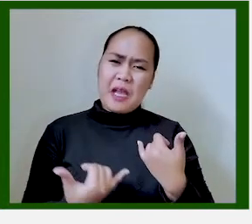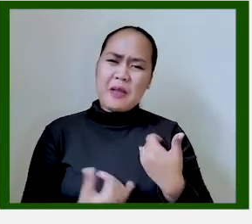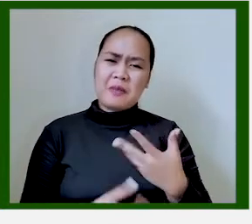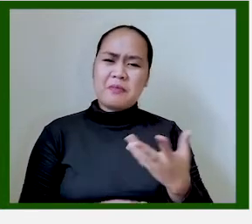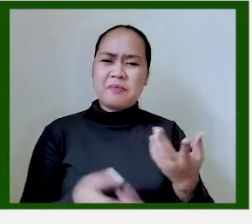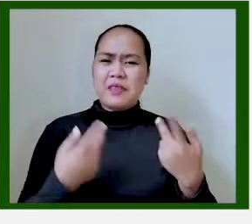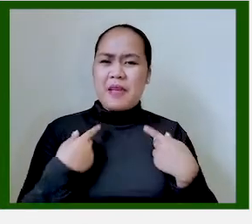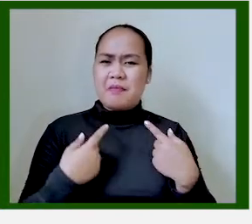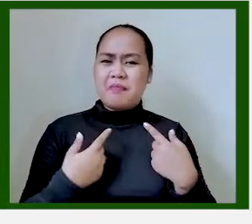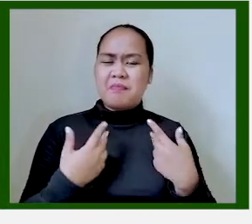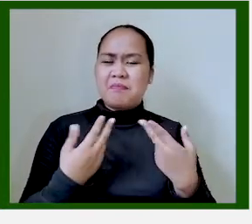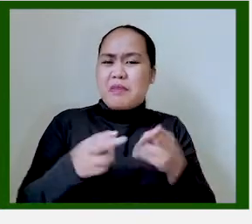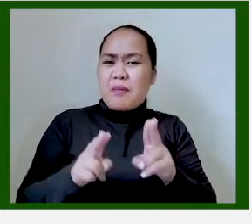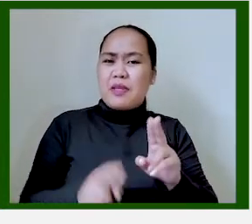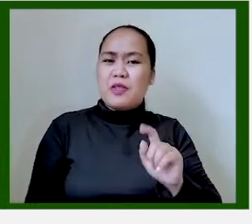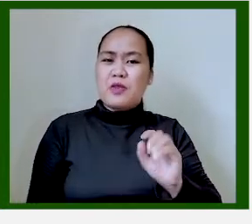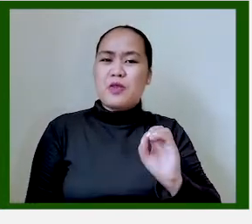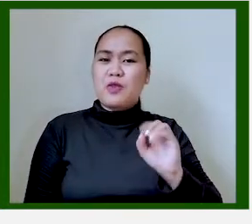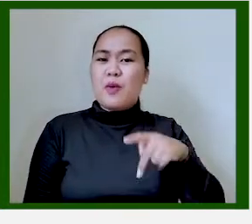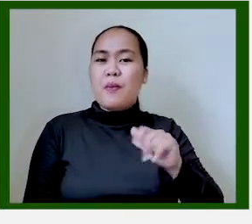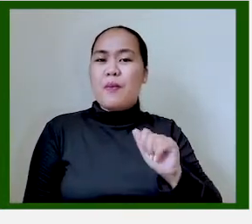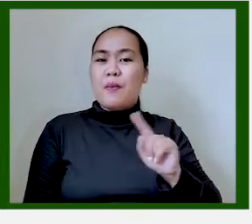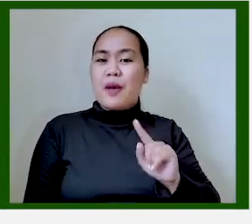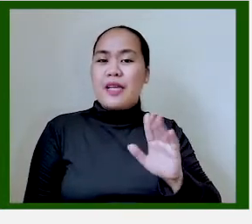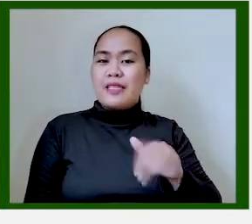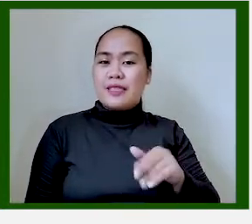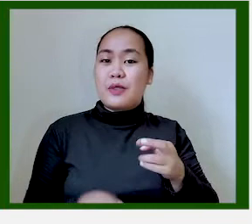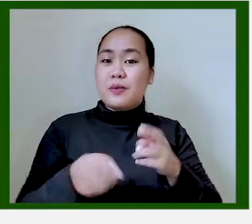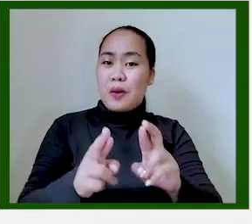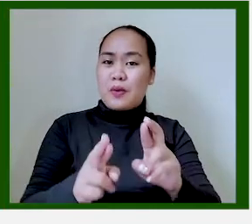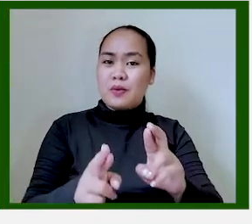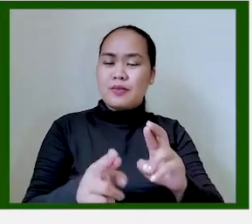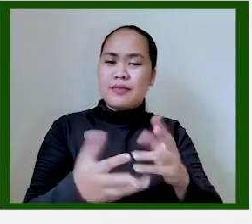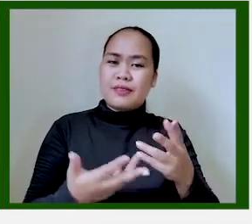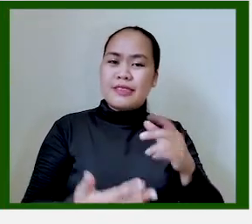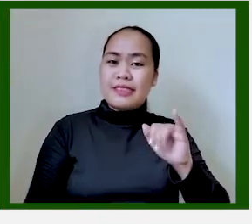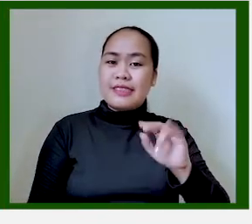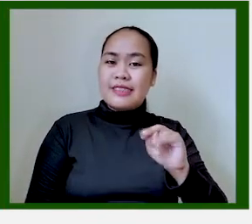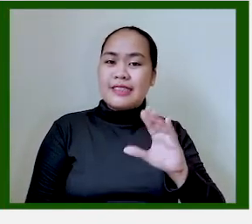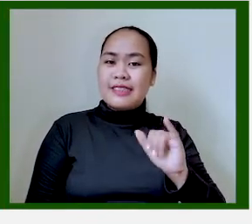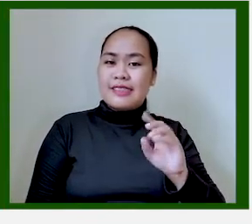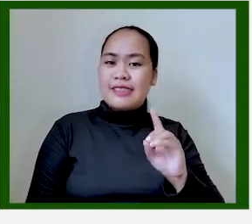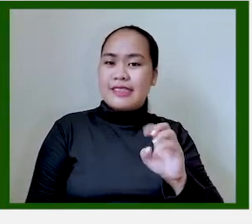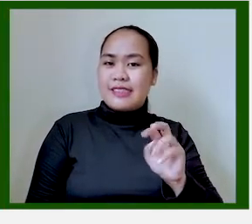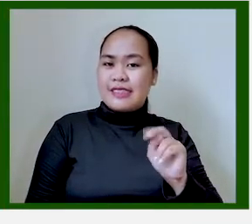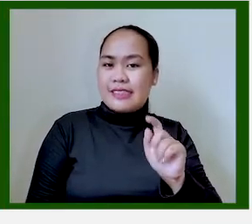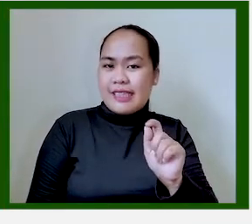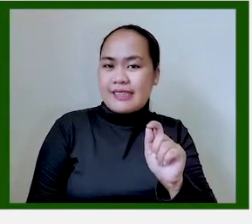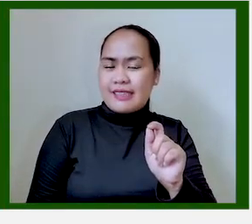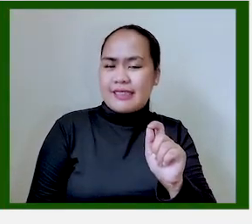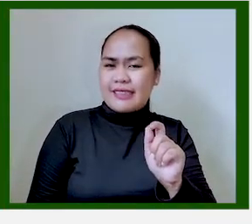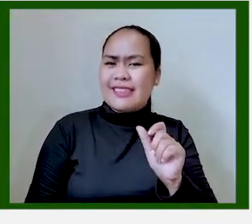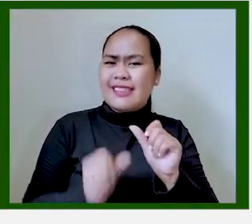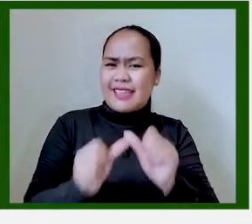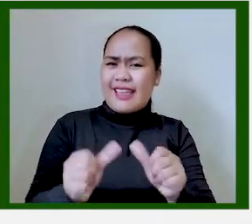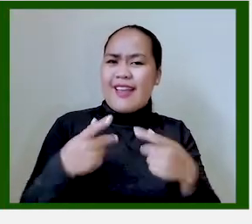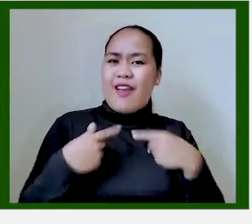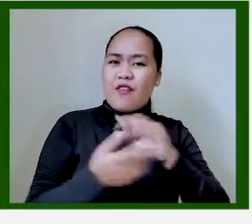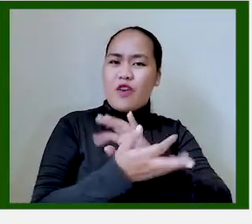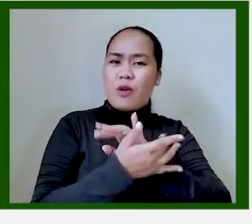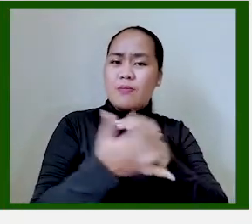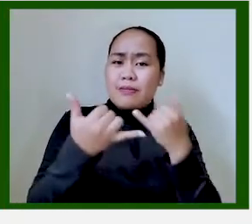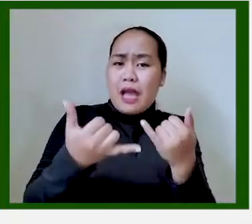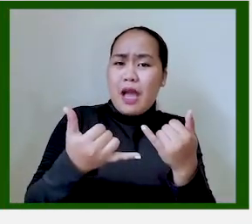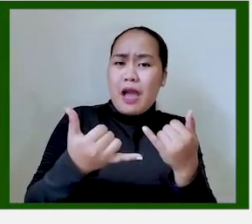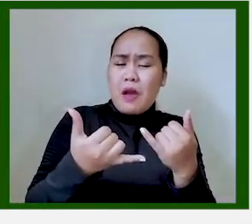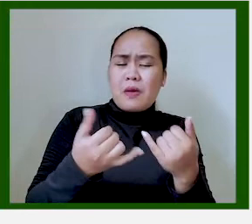huwag natin kakalimutan, may COVID pa rin. Actually, tumataas pa. So ang aking paalala po, no, wag na wag po nating